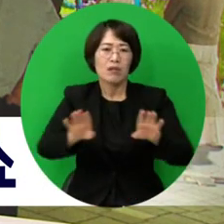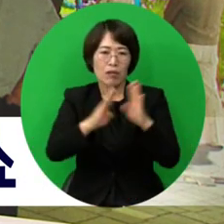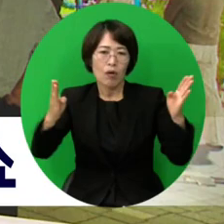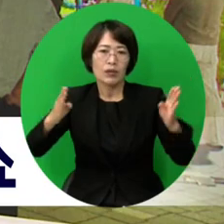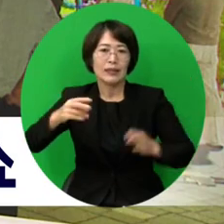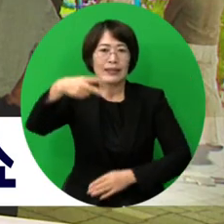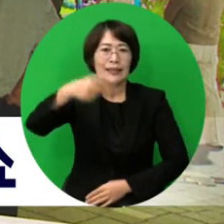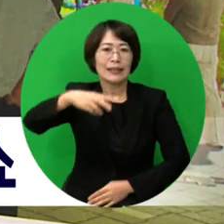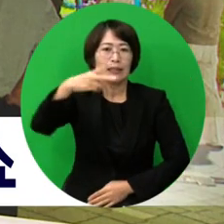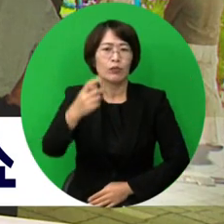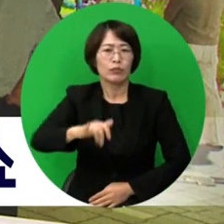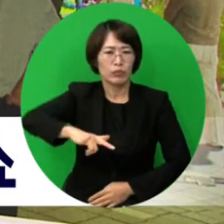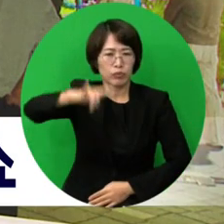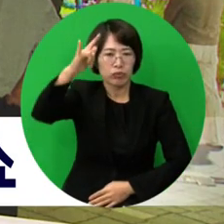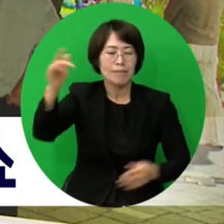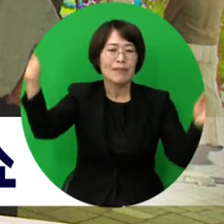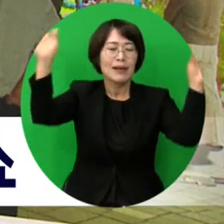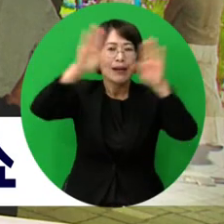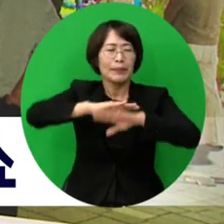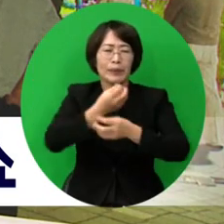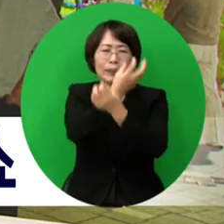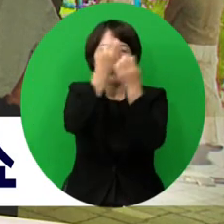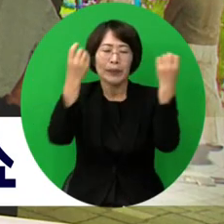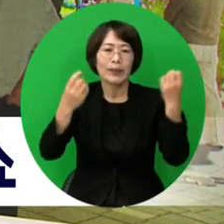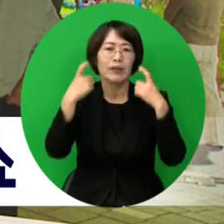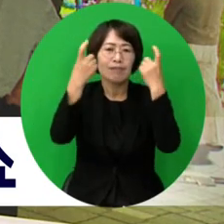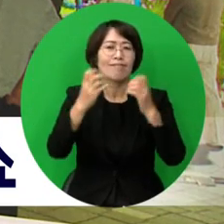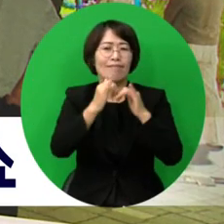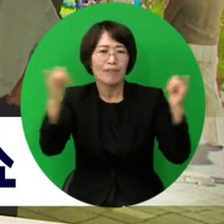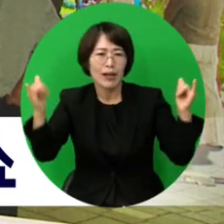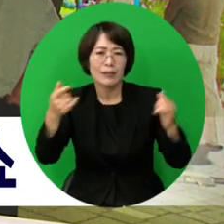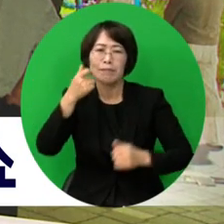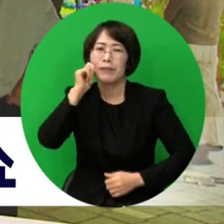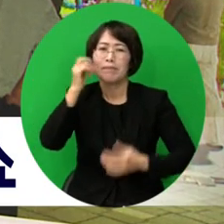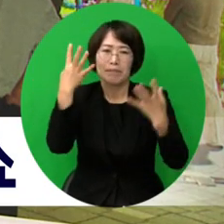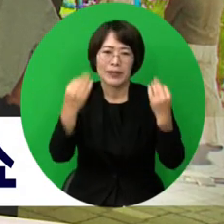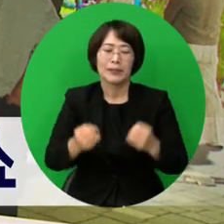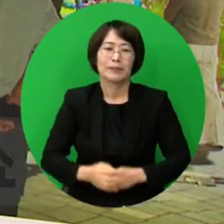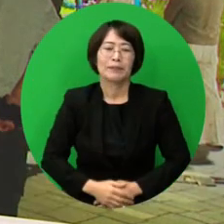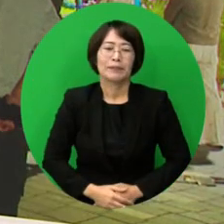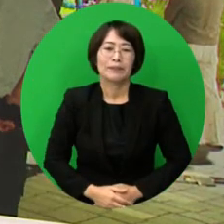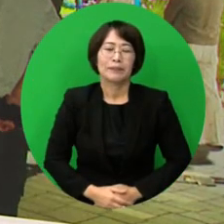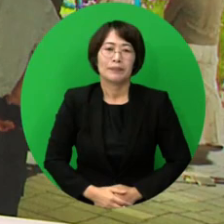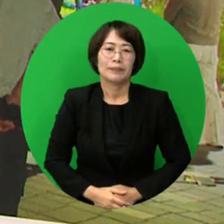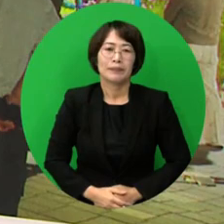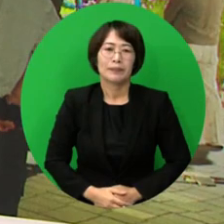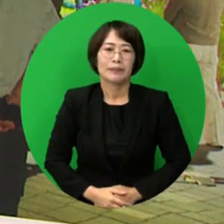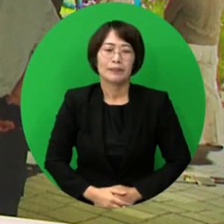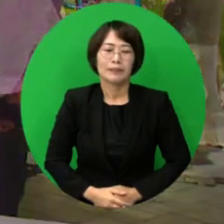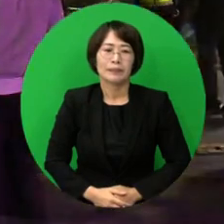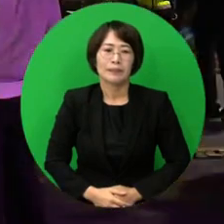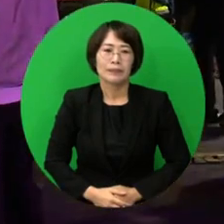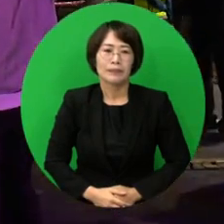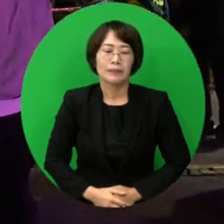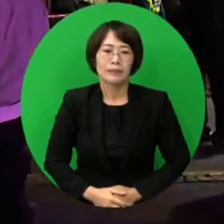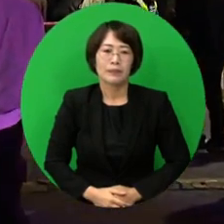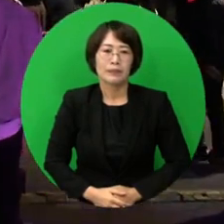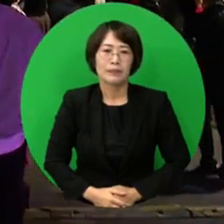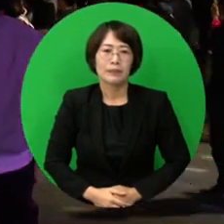드론쇼는 밤하늘을 화려하게 수놓으며 관람객들의 관심을 끌었습니다. 서희령 기자입니다.